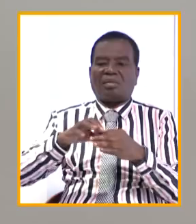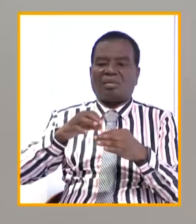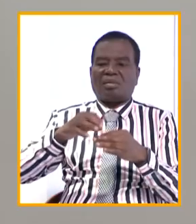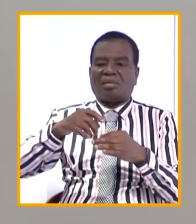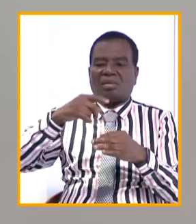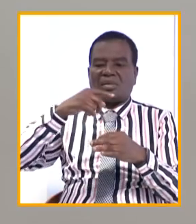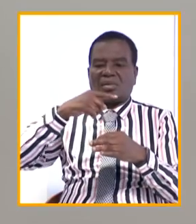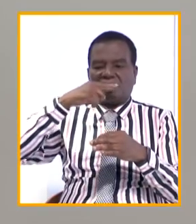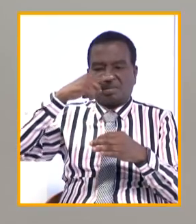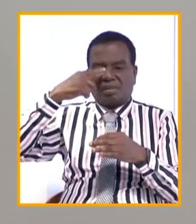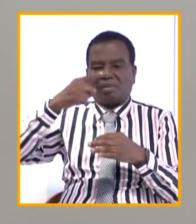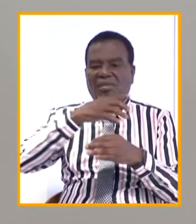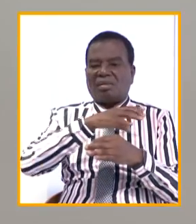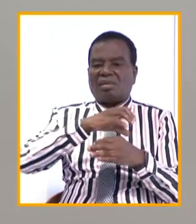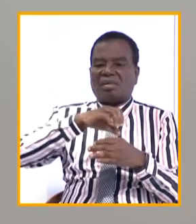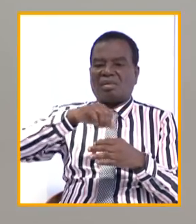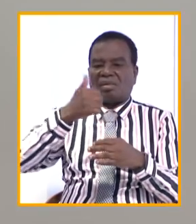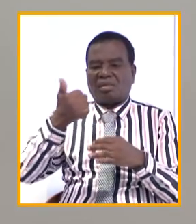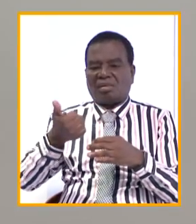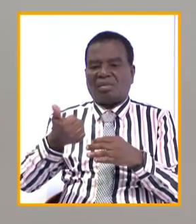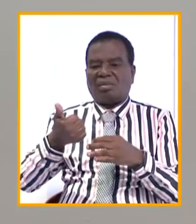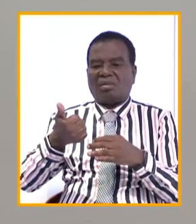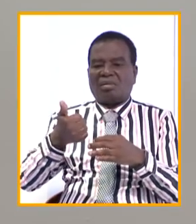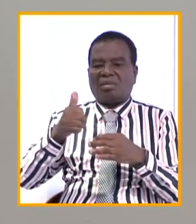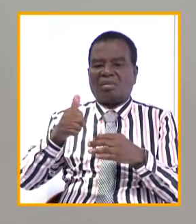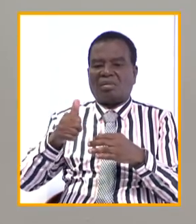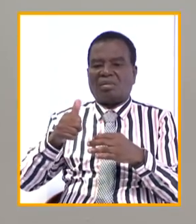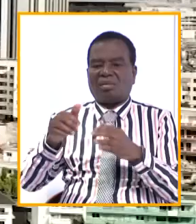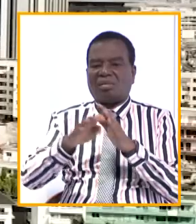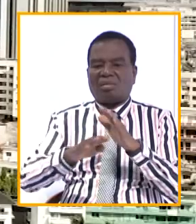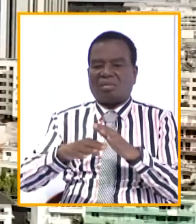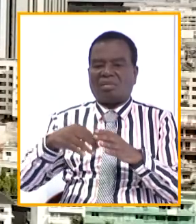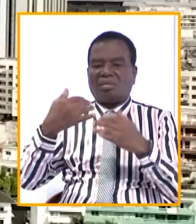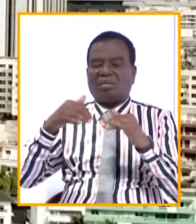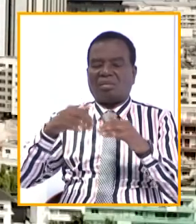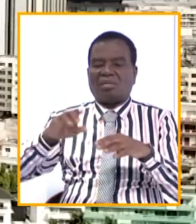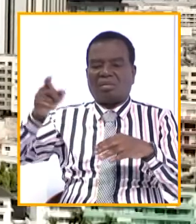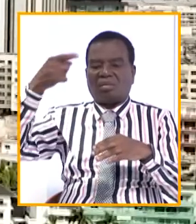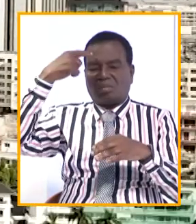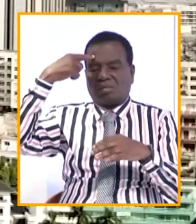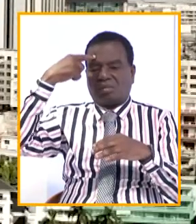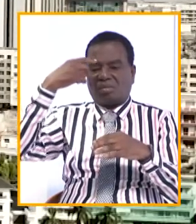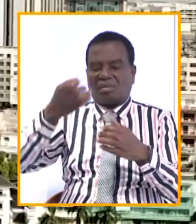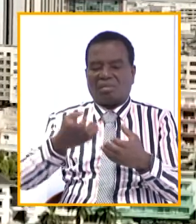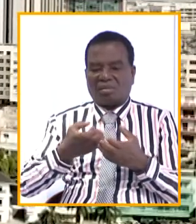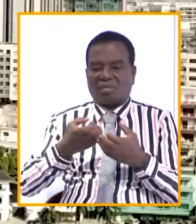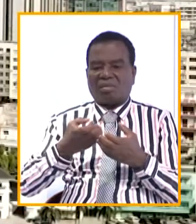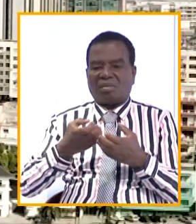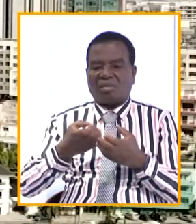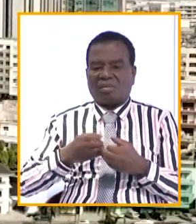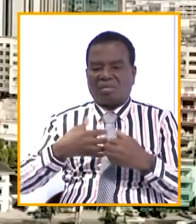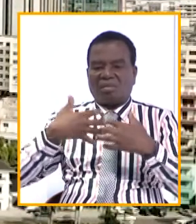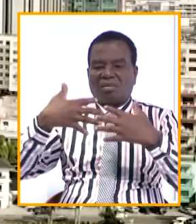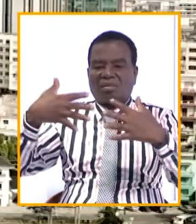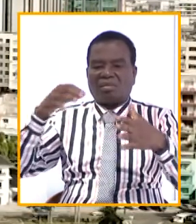dioxines, furans et autres POP non intentionnels de sources industrielles. Le gouvernement envisage étendre